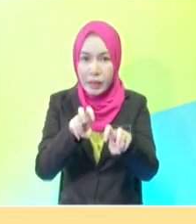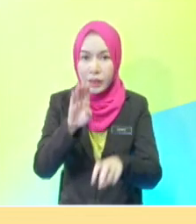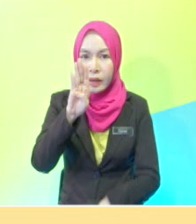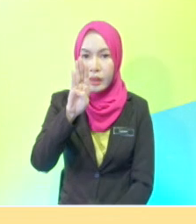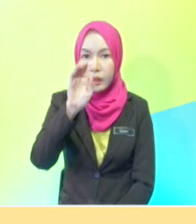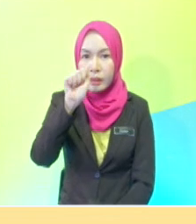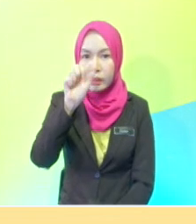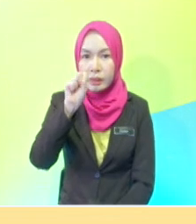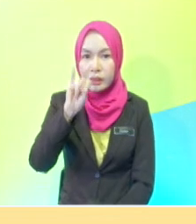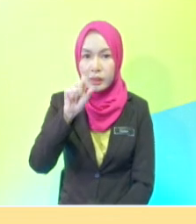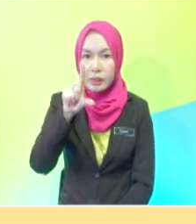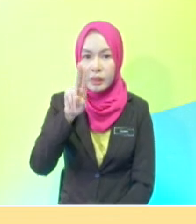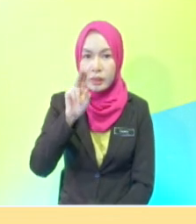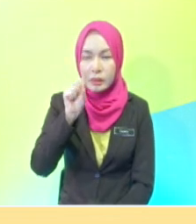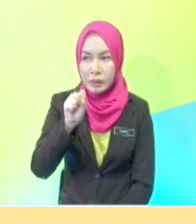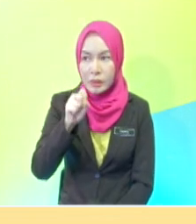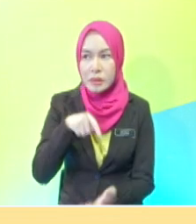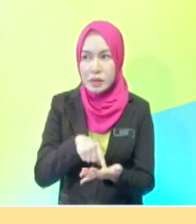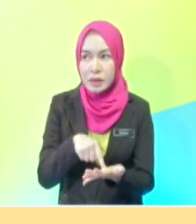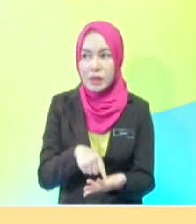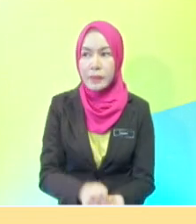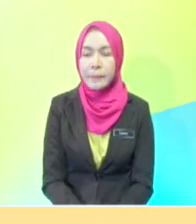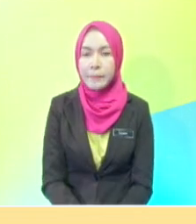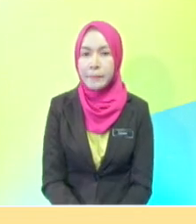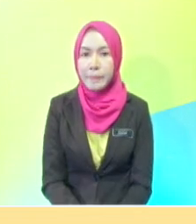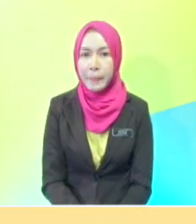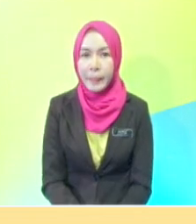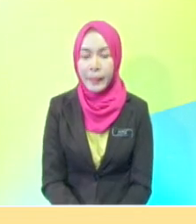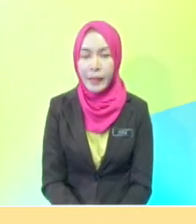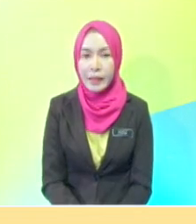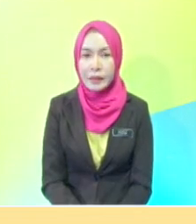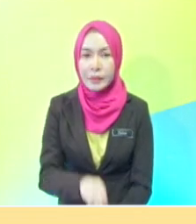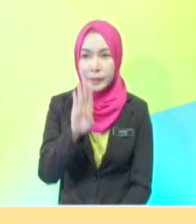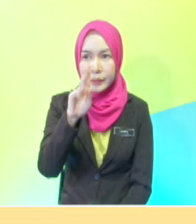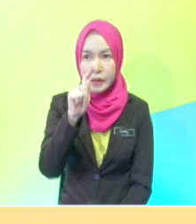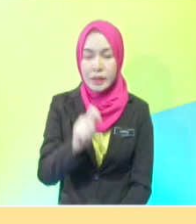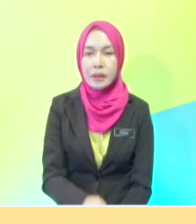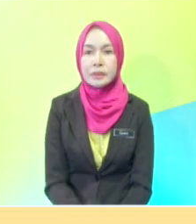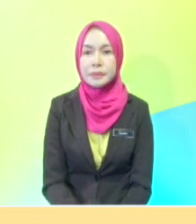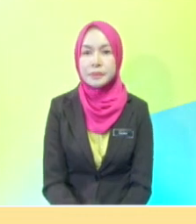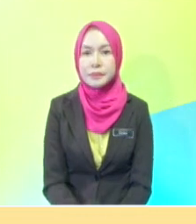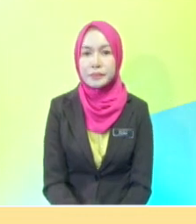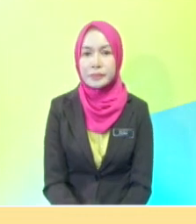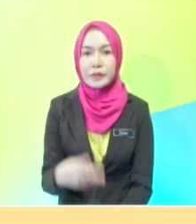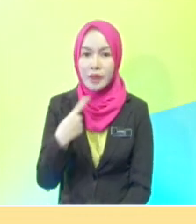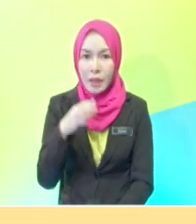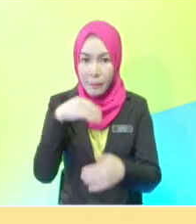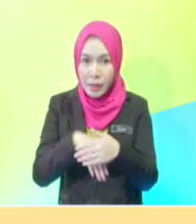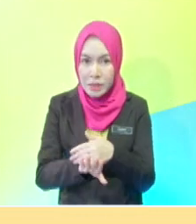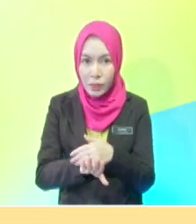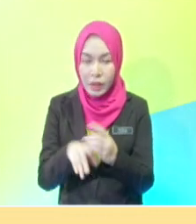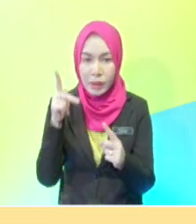Oke kita ambil chain bacillus kita panggil dia sebagai biji Oke kita masukkan kepada